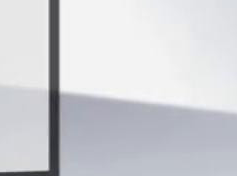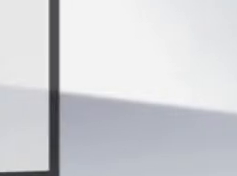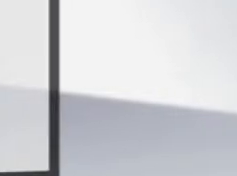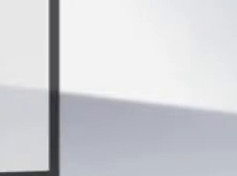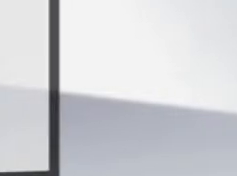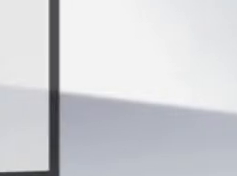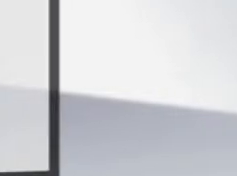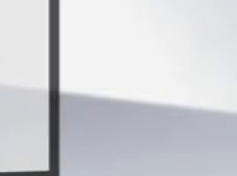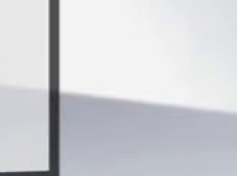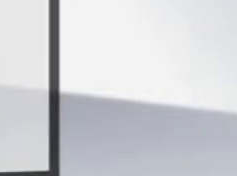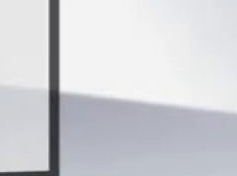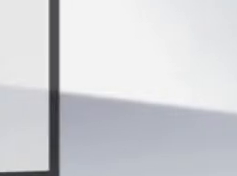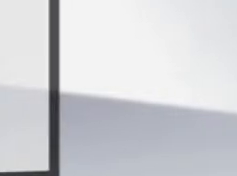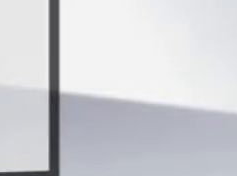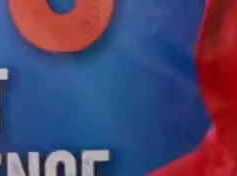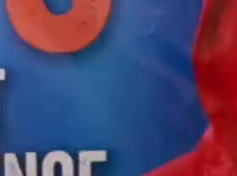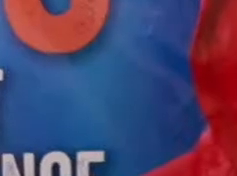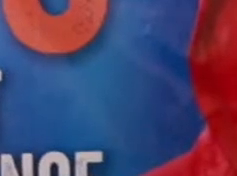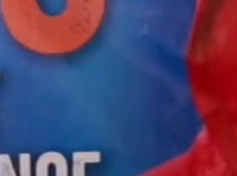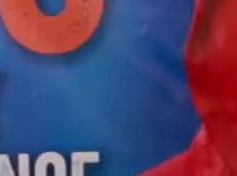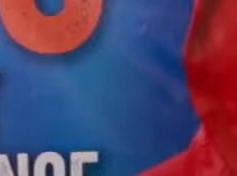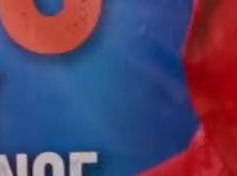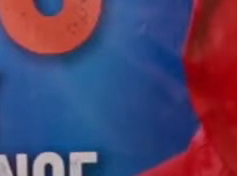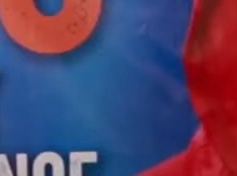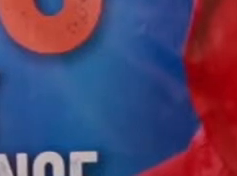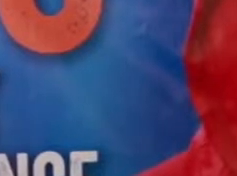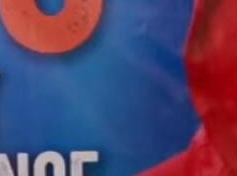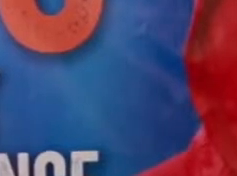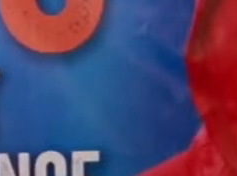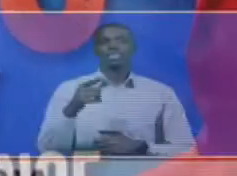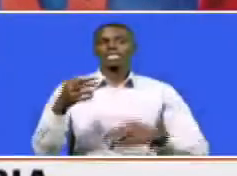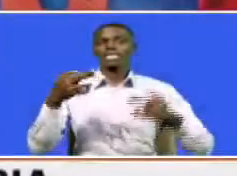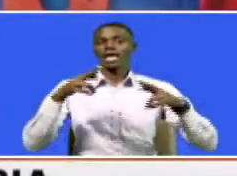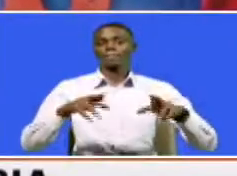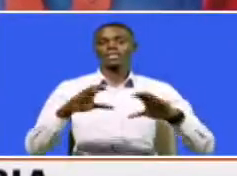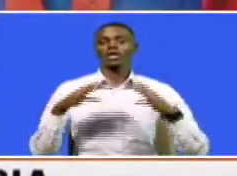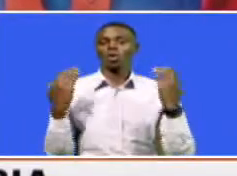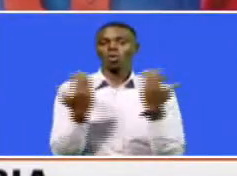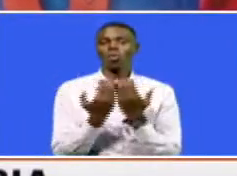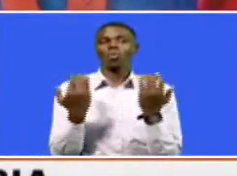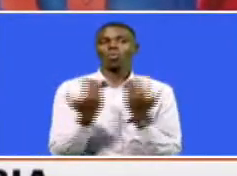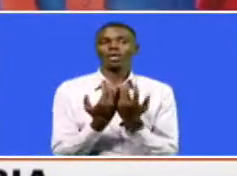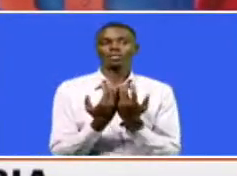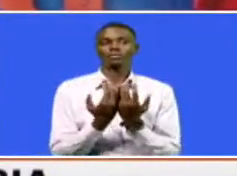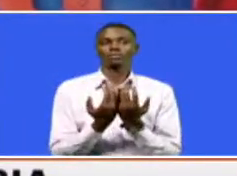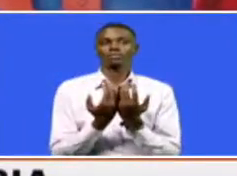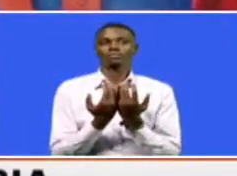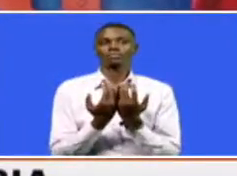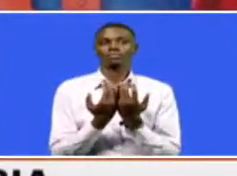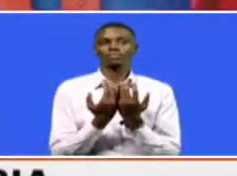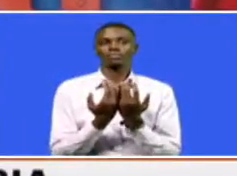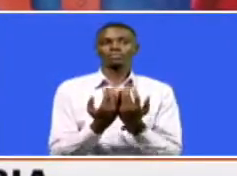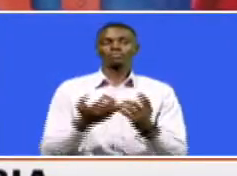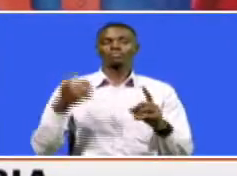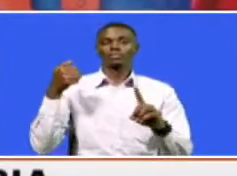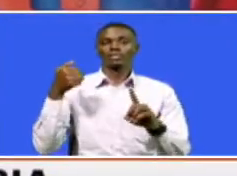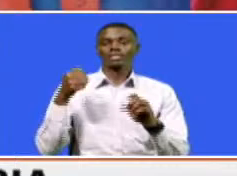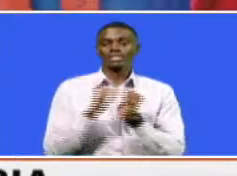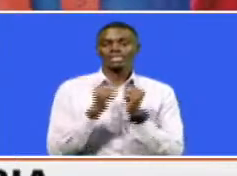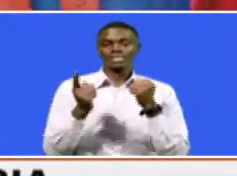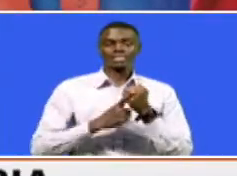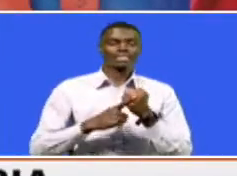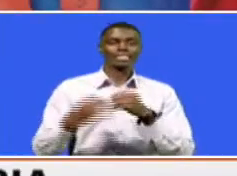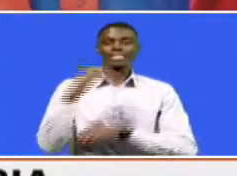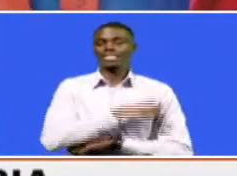wanaume wakiripoti visa kama hivyo pia. Haya yanajiri huku ulimwengu ukiadhimisha siku 16 za kupinga dhuluma za kijinsia